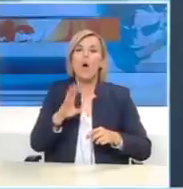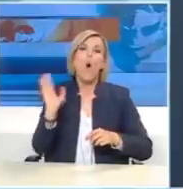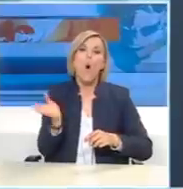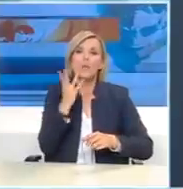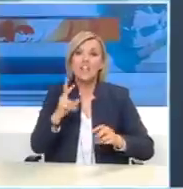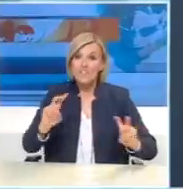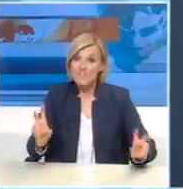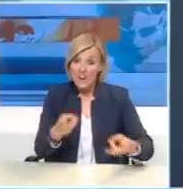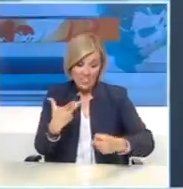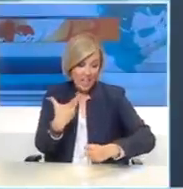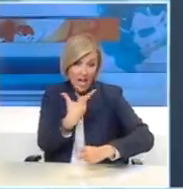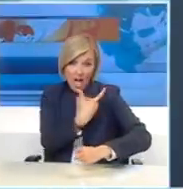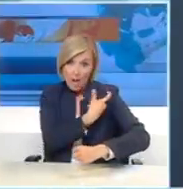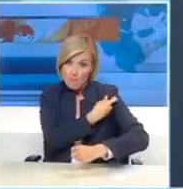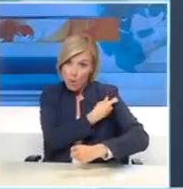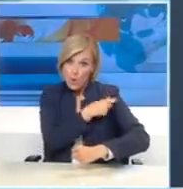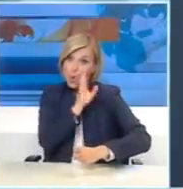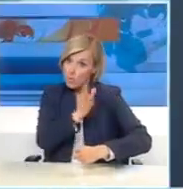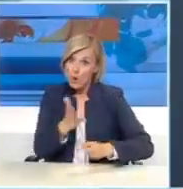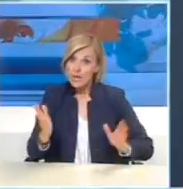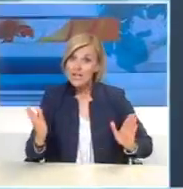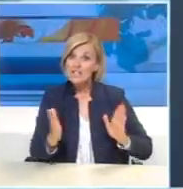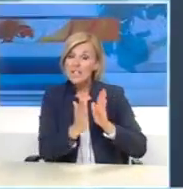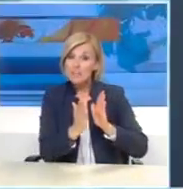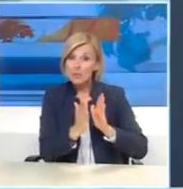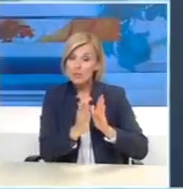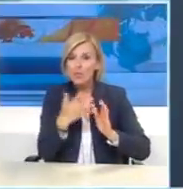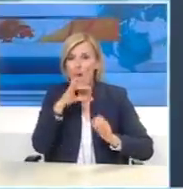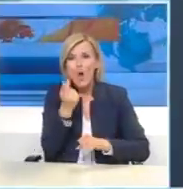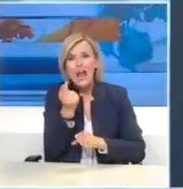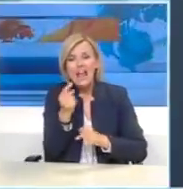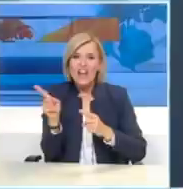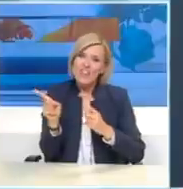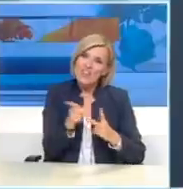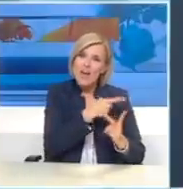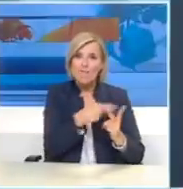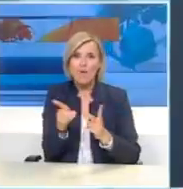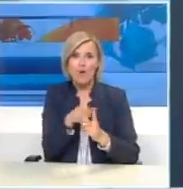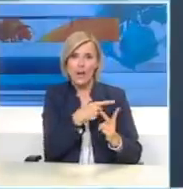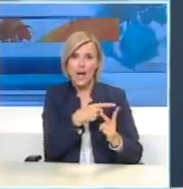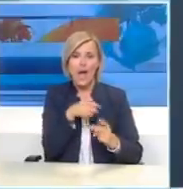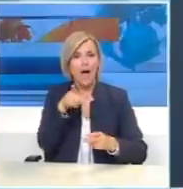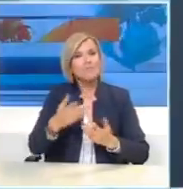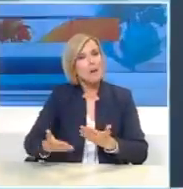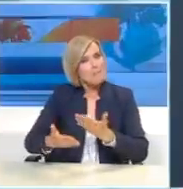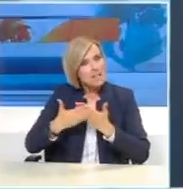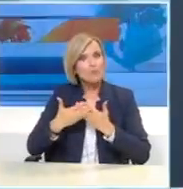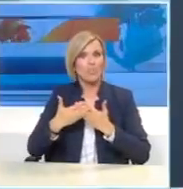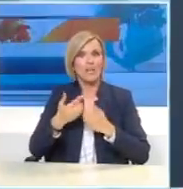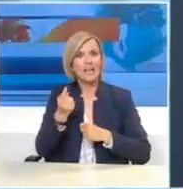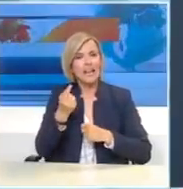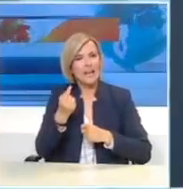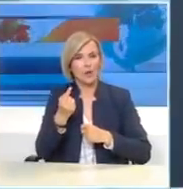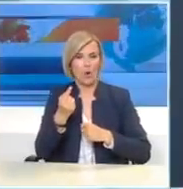Ακόμα περισσότερο, αυτές οι μικροδιαφορές στους ιούς μπορούν να αναλυθούν και να μας βοηθήσουν με ειδικά επιστημονικά